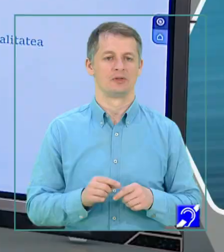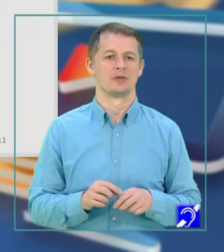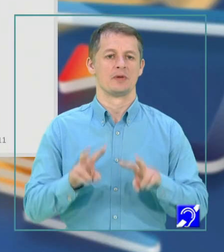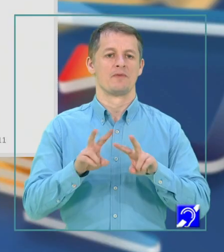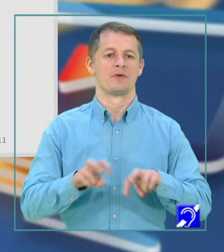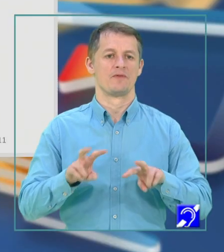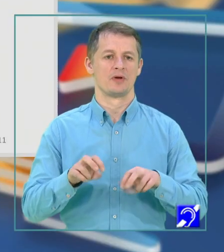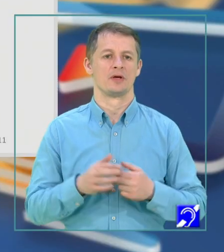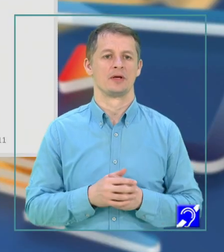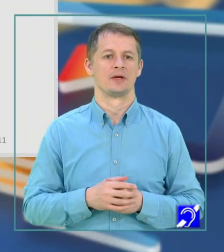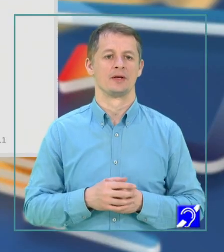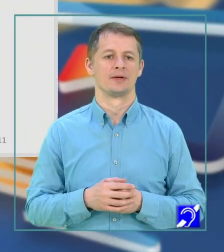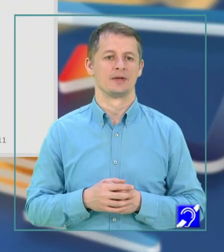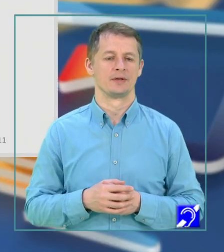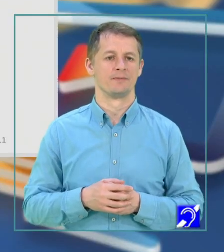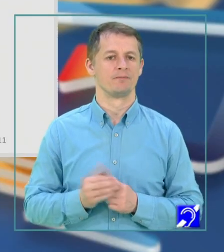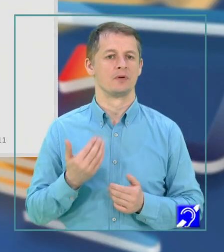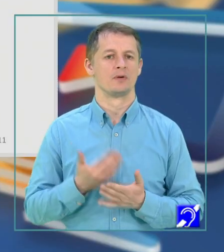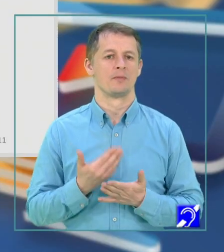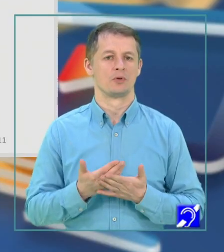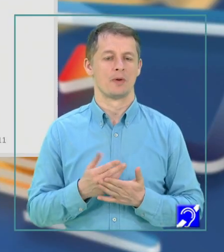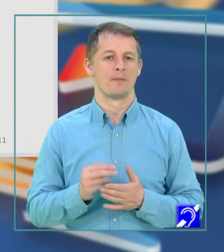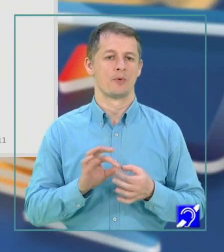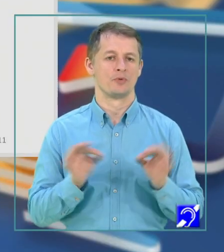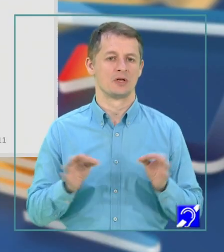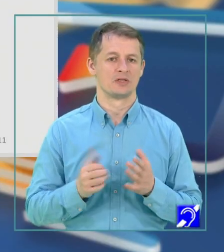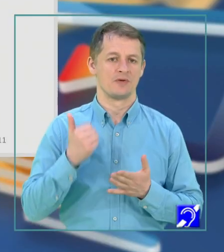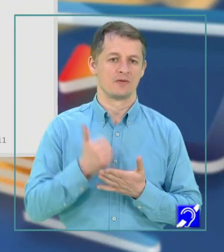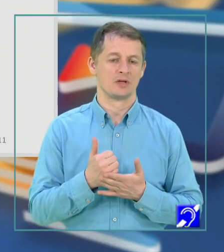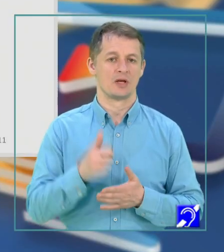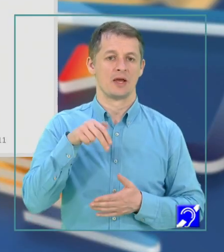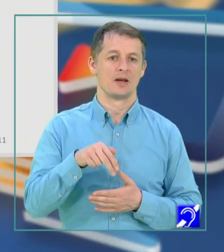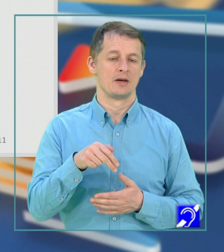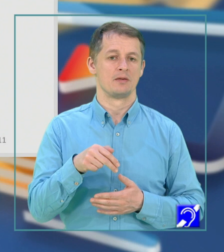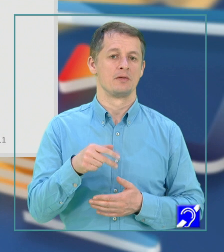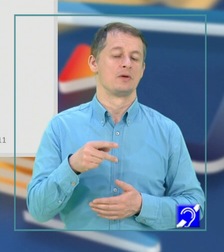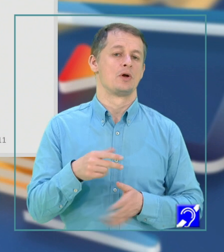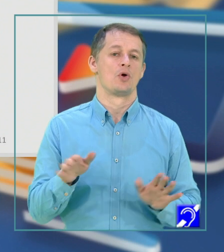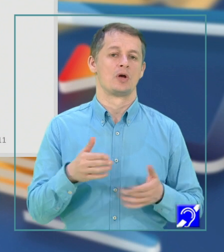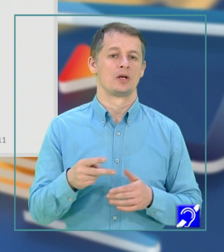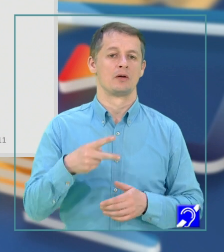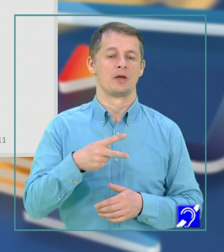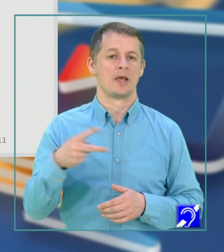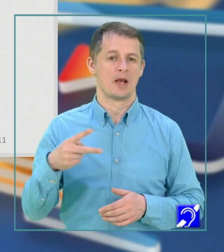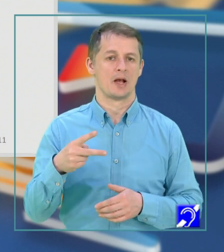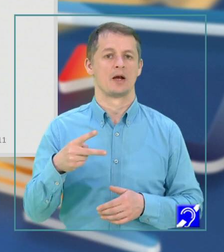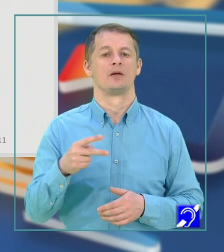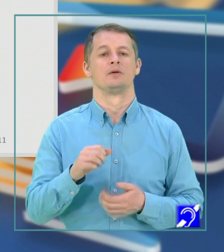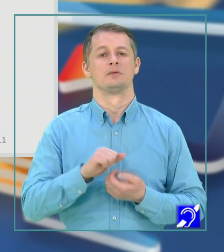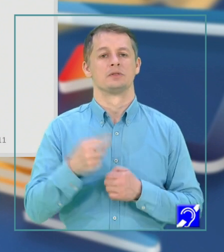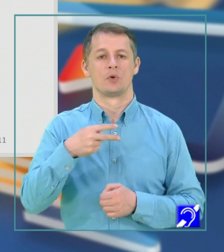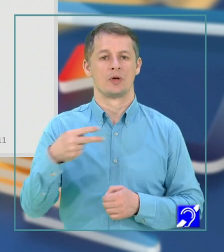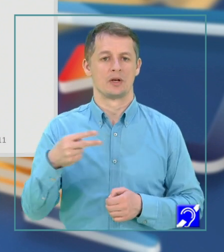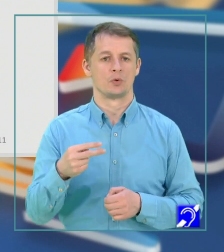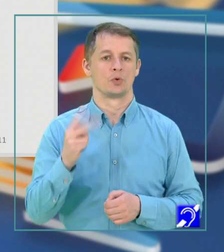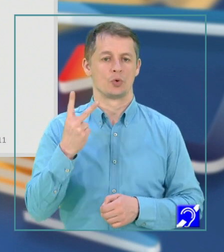egal cu 2, pentru că propoziția trebuia să fie adevărată oricare n, n mai mare sau egal cu 2 natural. P de 2 în